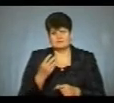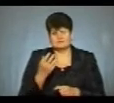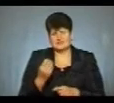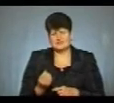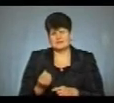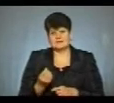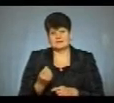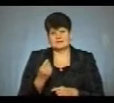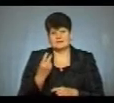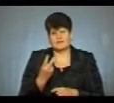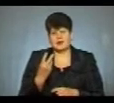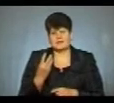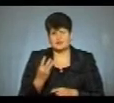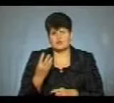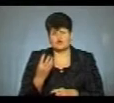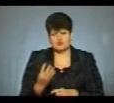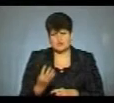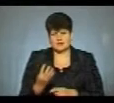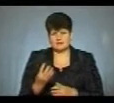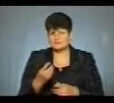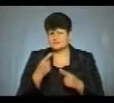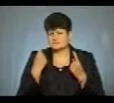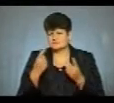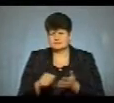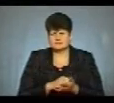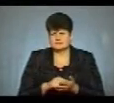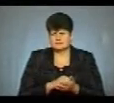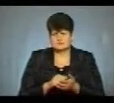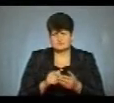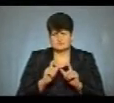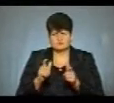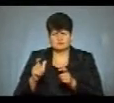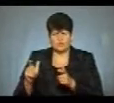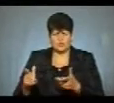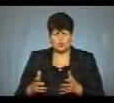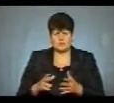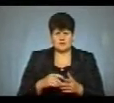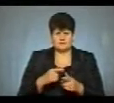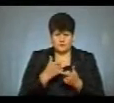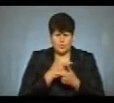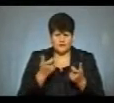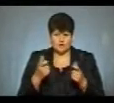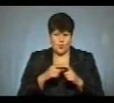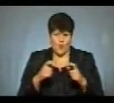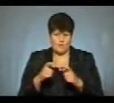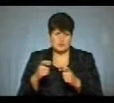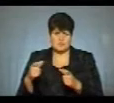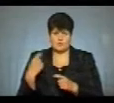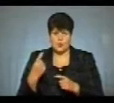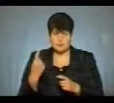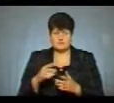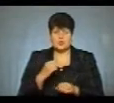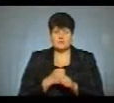це великий масив, паперовий масив повідомлень по всій області, вони друкуються централізовано на обласному